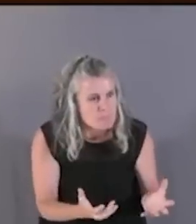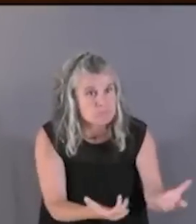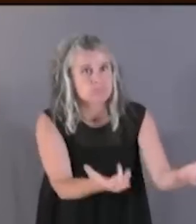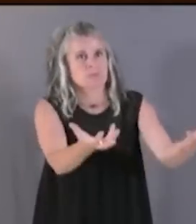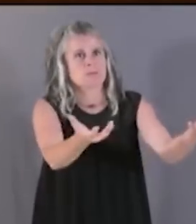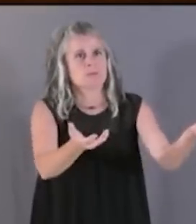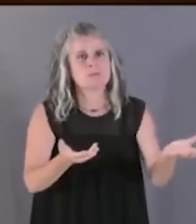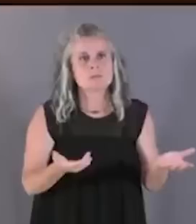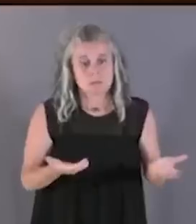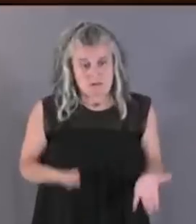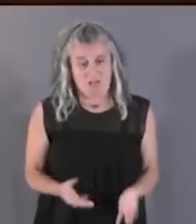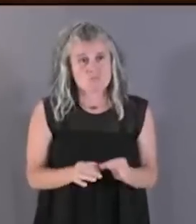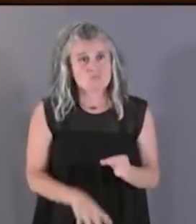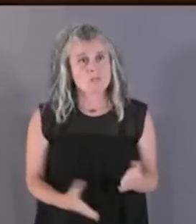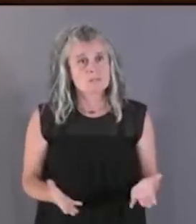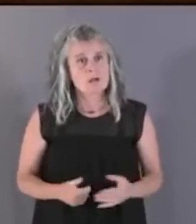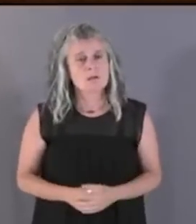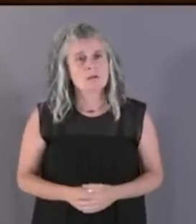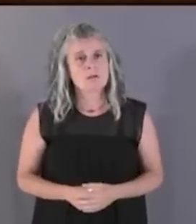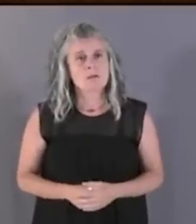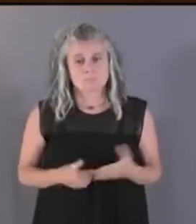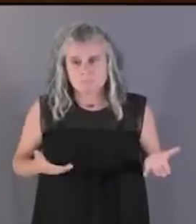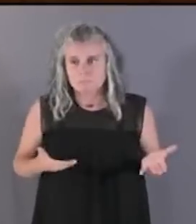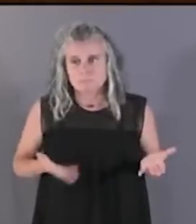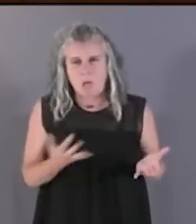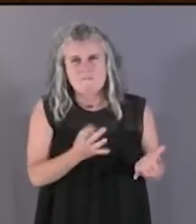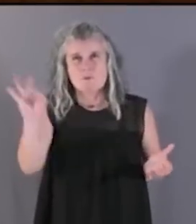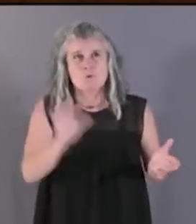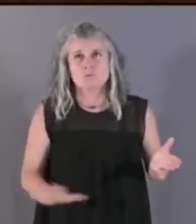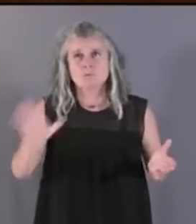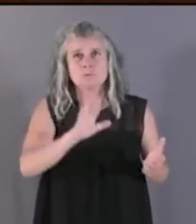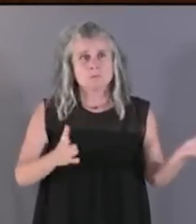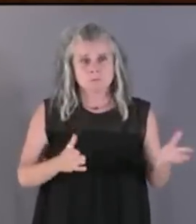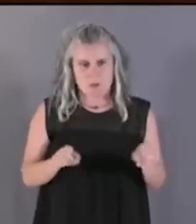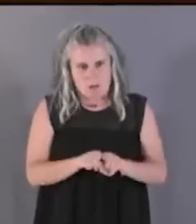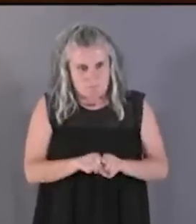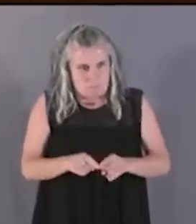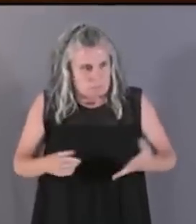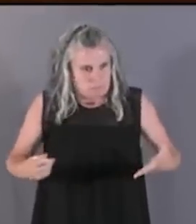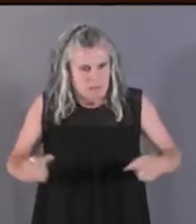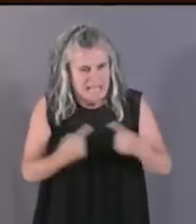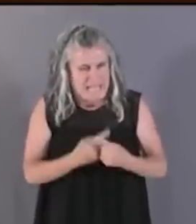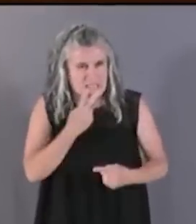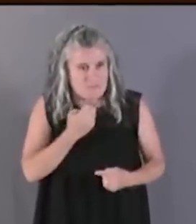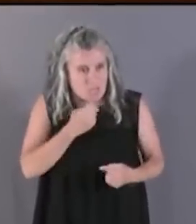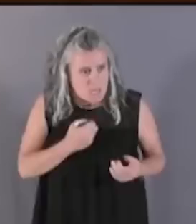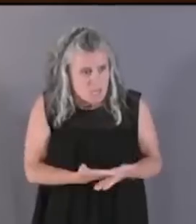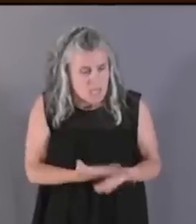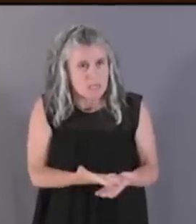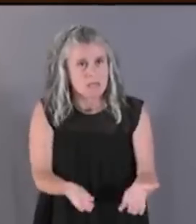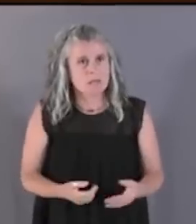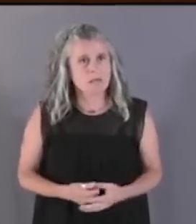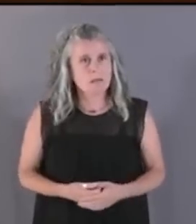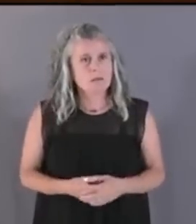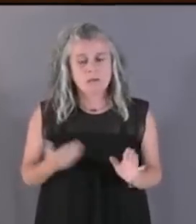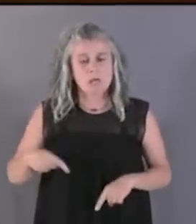aujourd'hui. Un pays en proie à l'éclatement, à la guerre civile. Vous avez, et un éditorialiste l'a dit